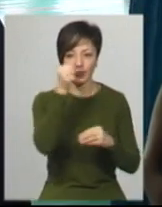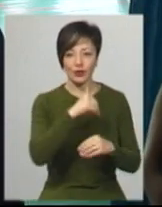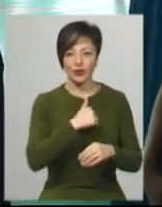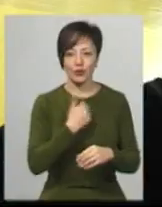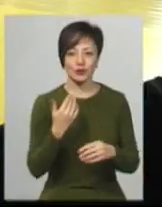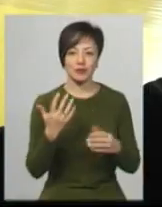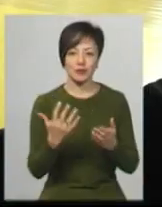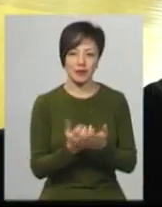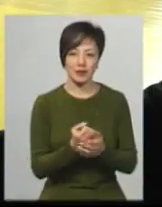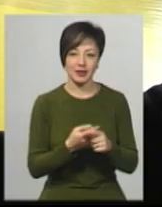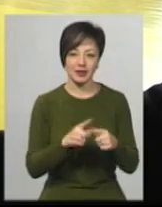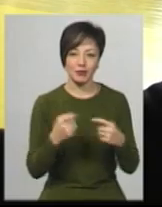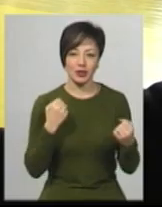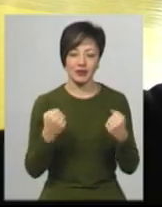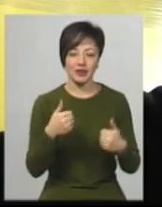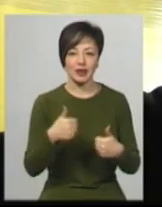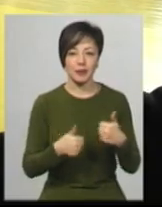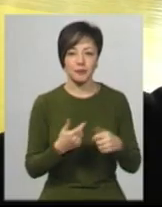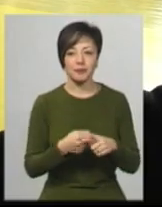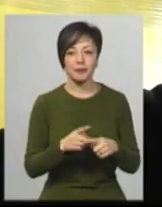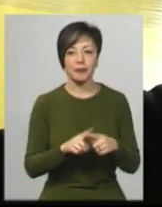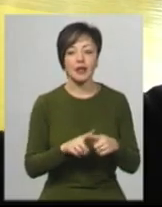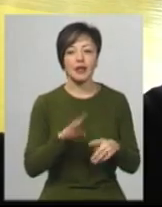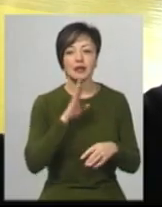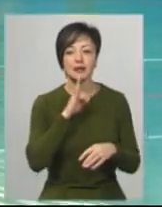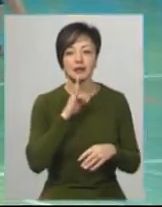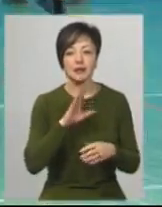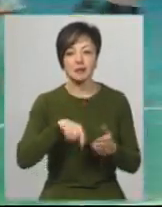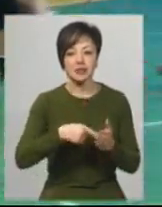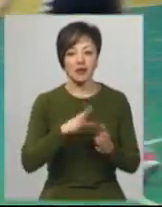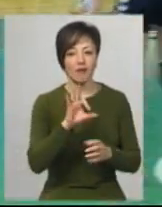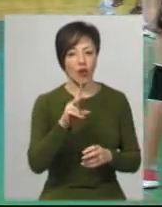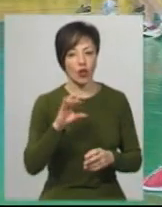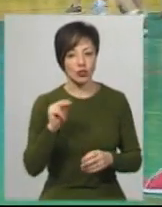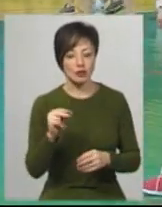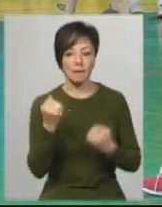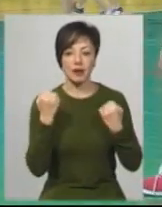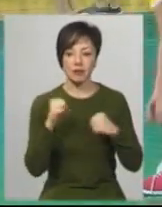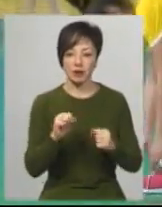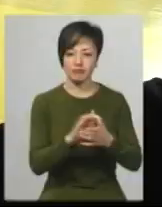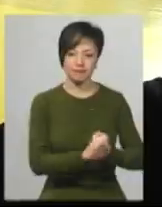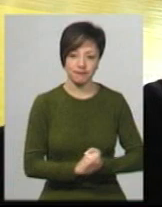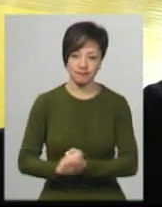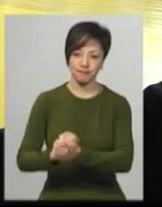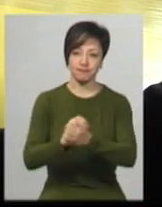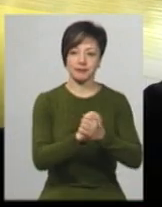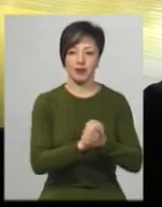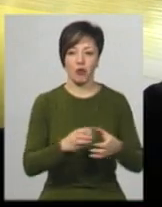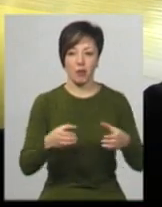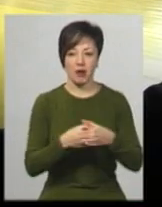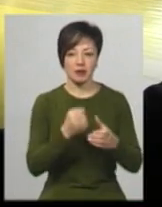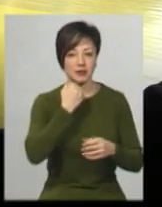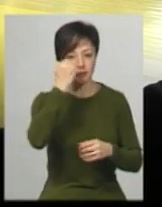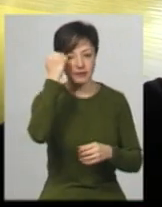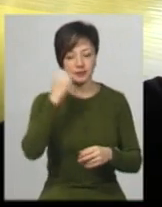спортивні ігри. Учасниця змагань з Волочиська Катерина Албанська каже, перемогли завдяки злагодженій роботі команди. Готувалися,